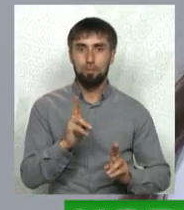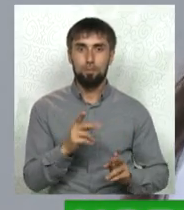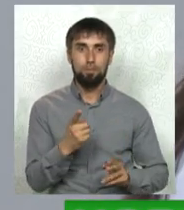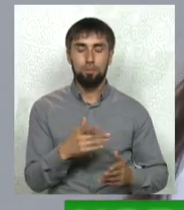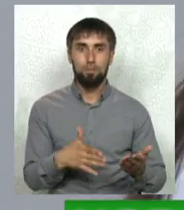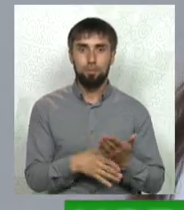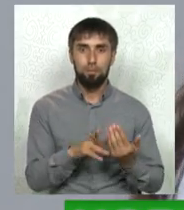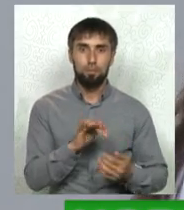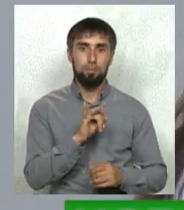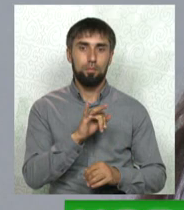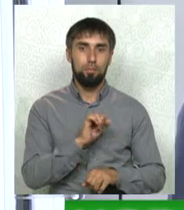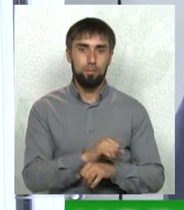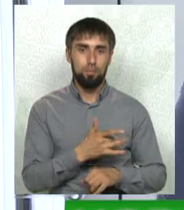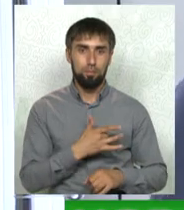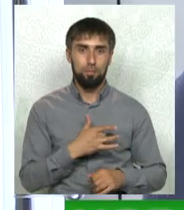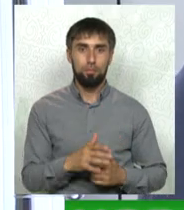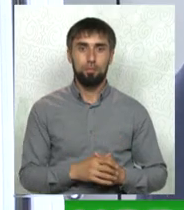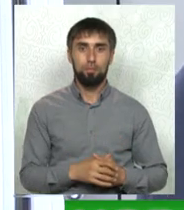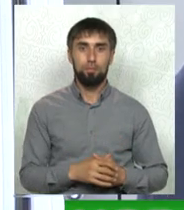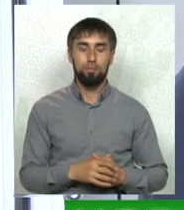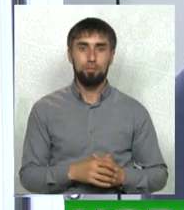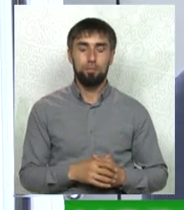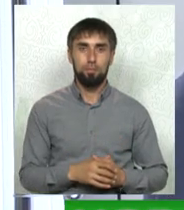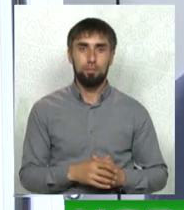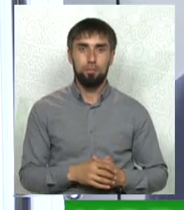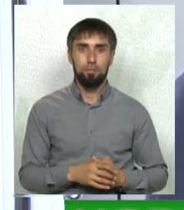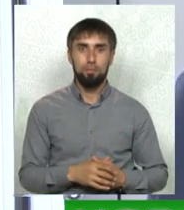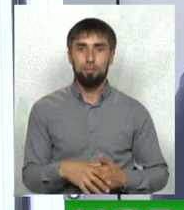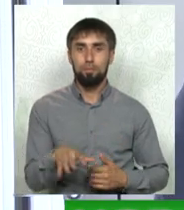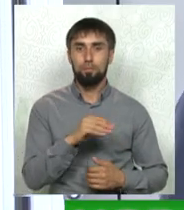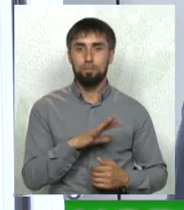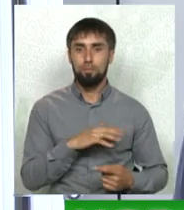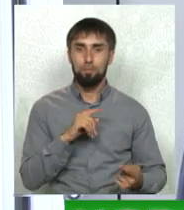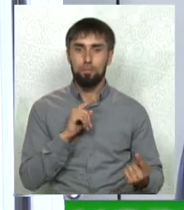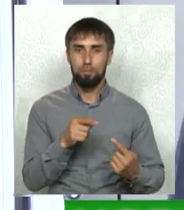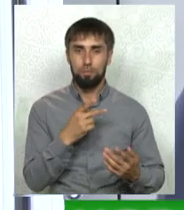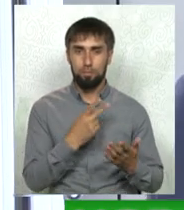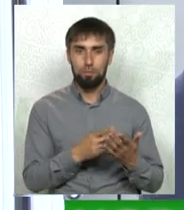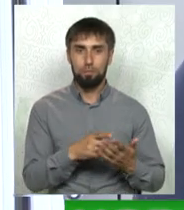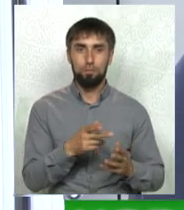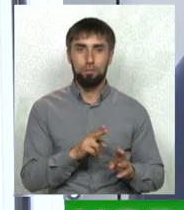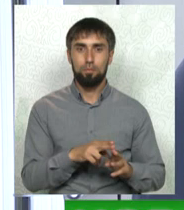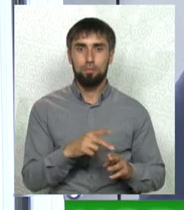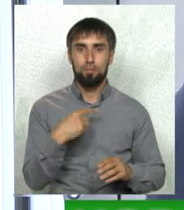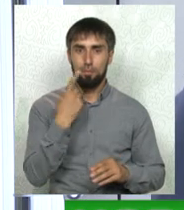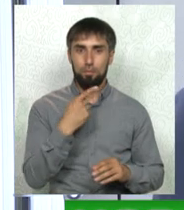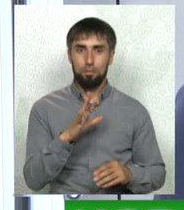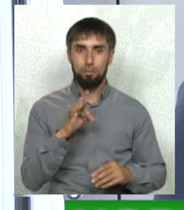первой помощи при остановке сердца. По последним рекомендациям полностью противопоказано делать искусственное дыхание рот в рот,